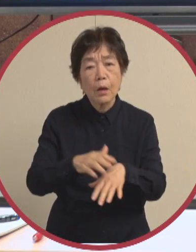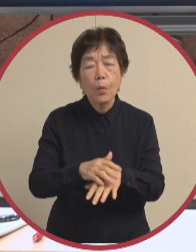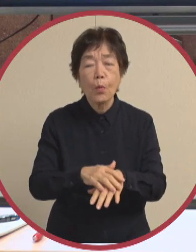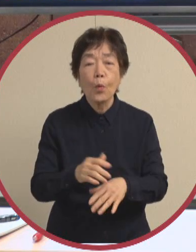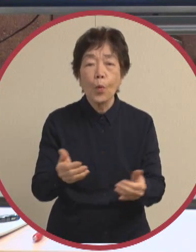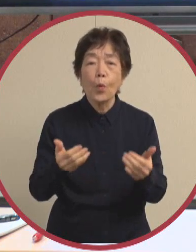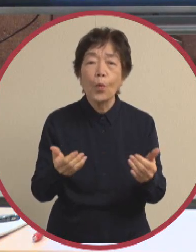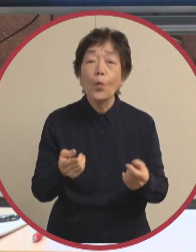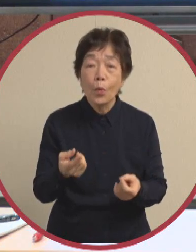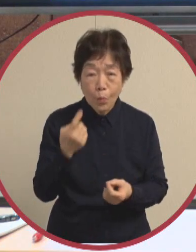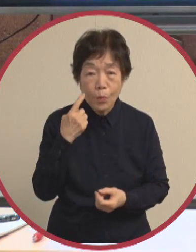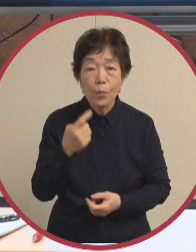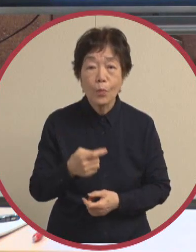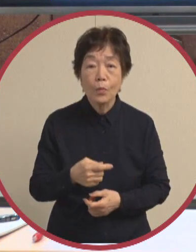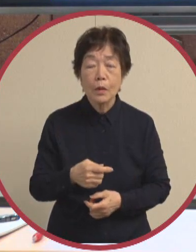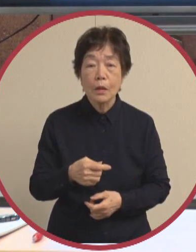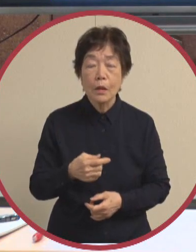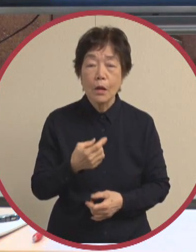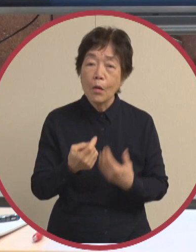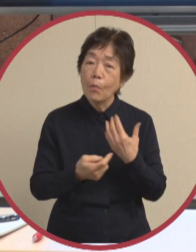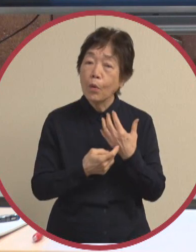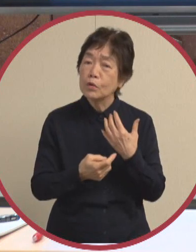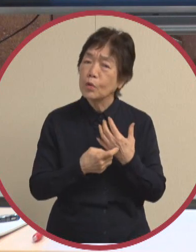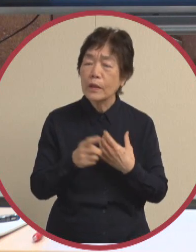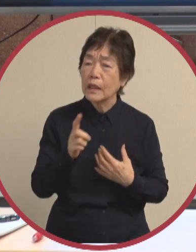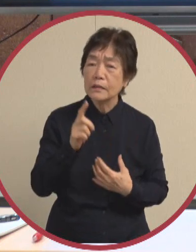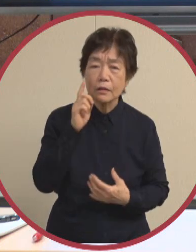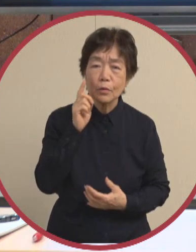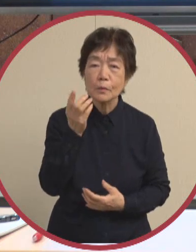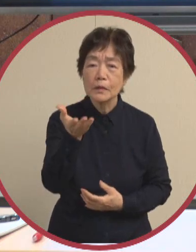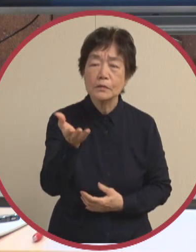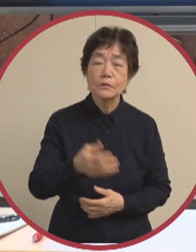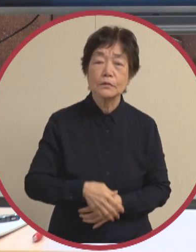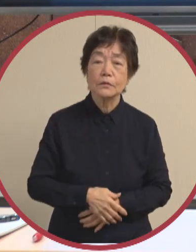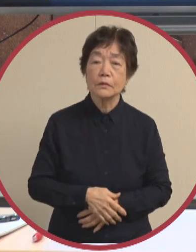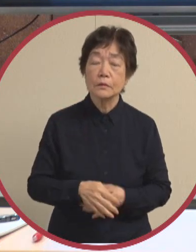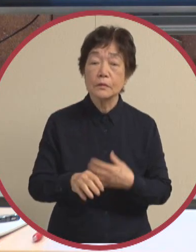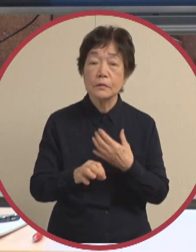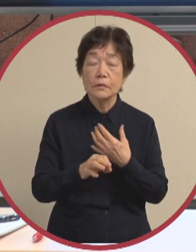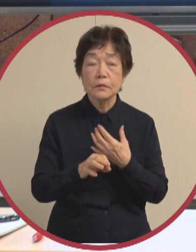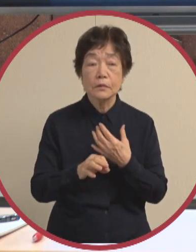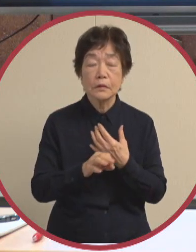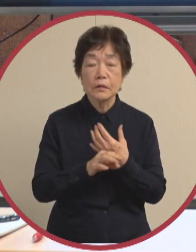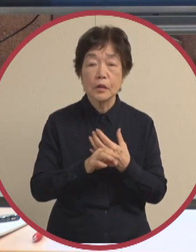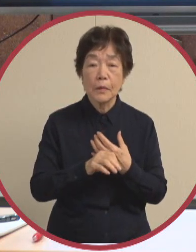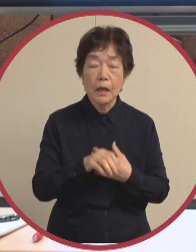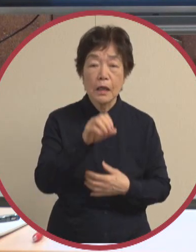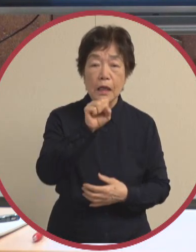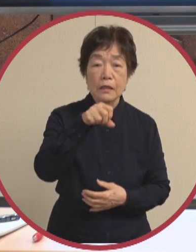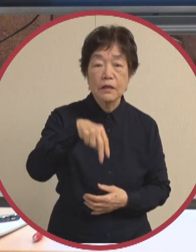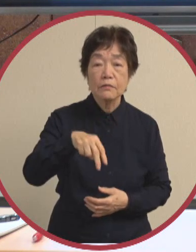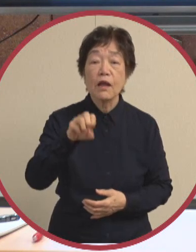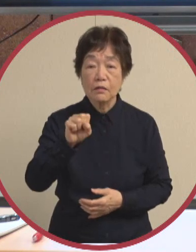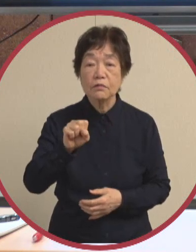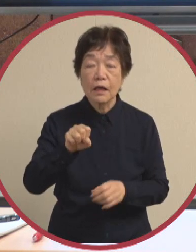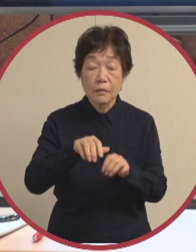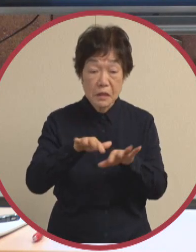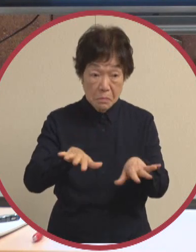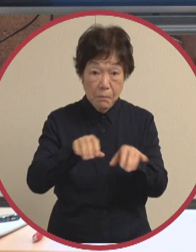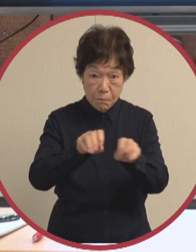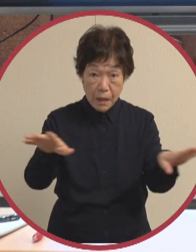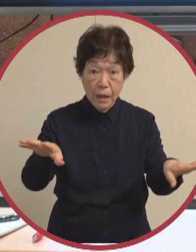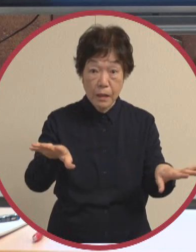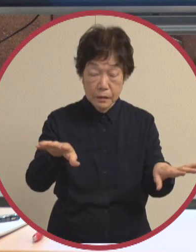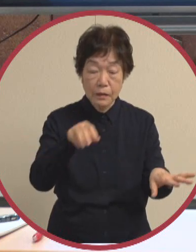ってくると思うんですけども、あの鍵となってくることは何だとお考えになりますでしょうか。というのも、あの SNS がこれだけ普及している中で、あ